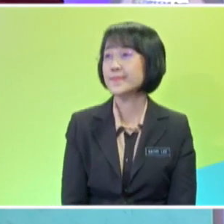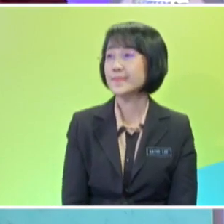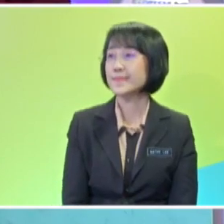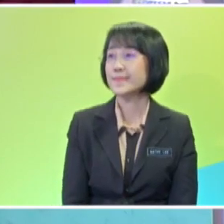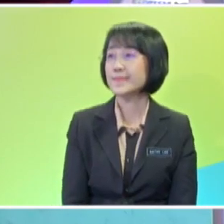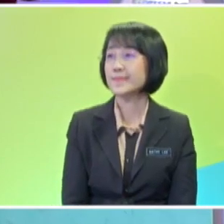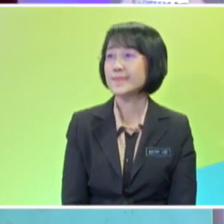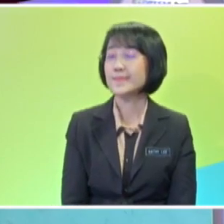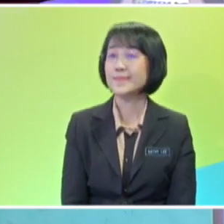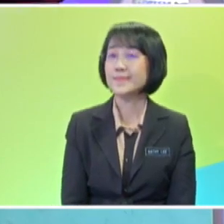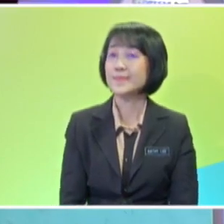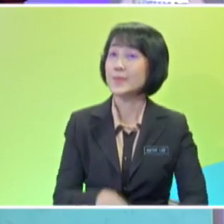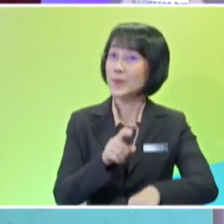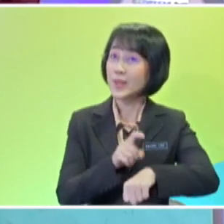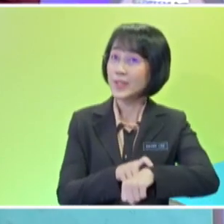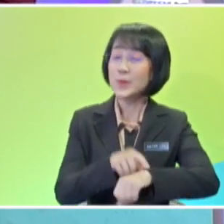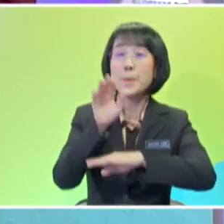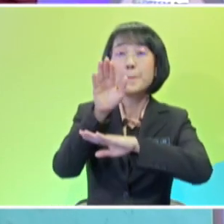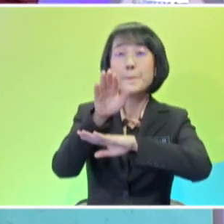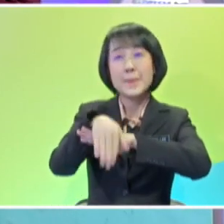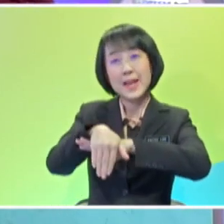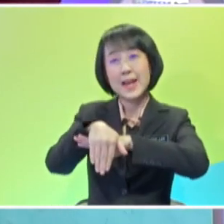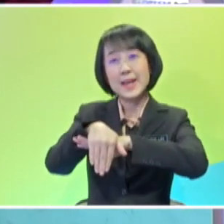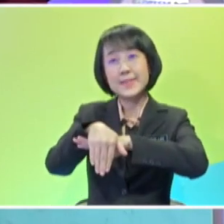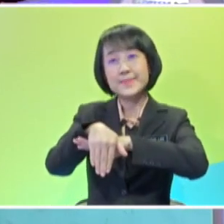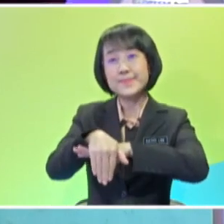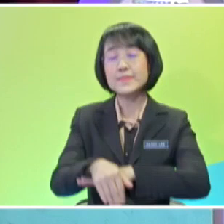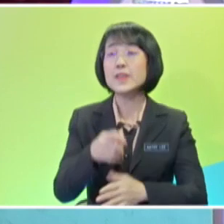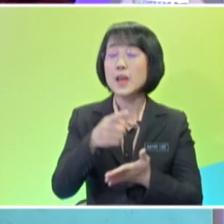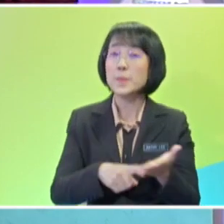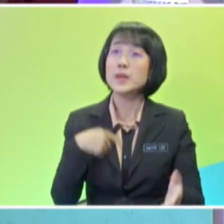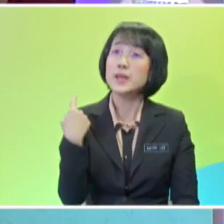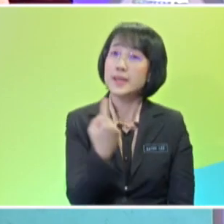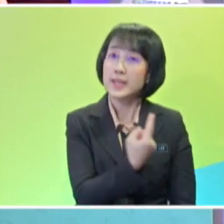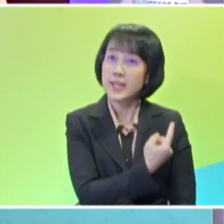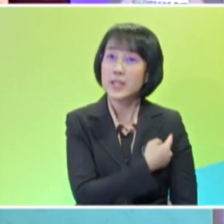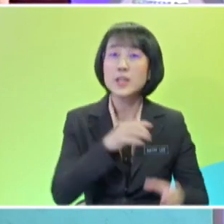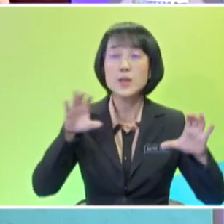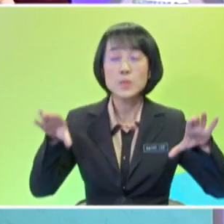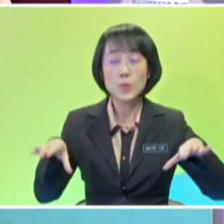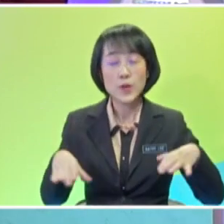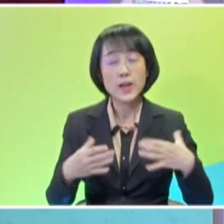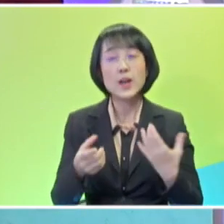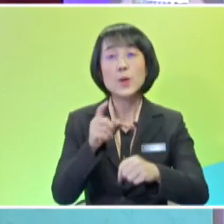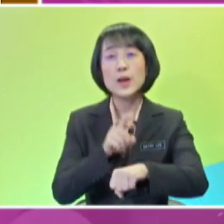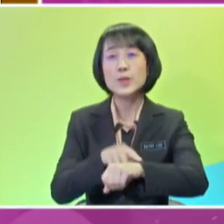tentu waktu malam apa kita buat pada waktu malam